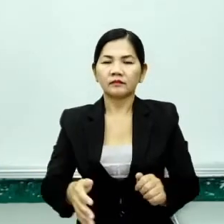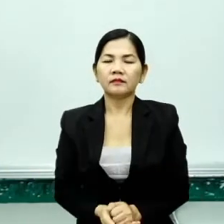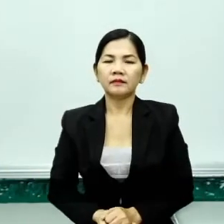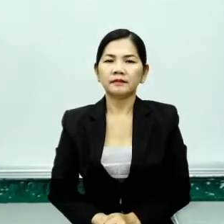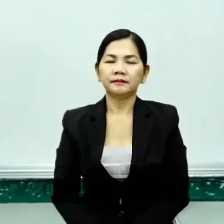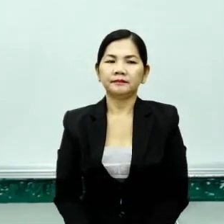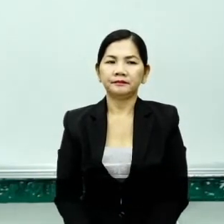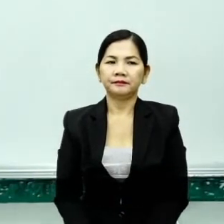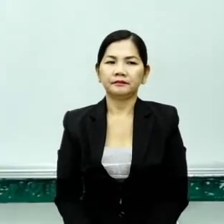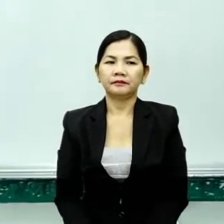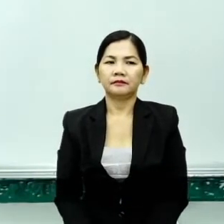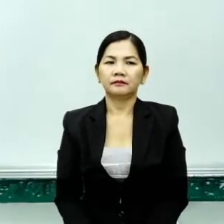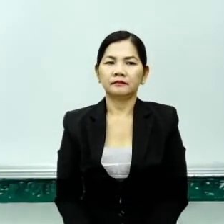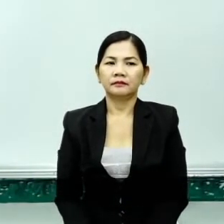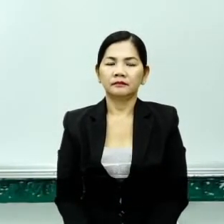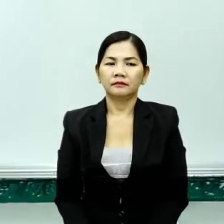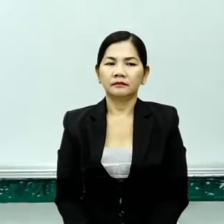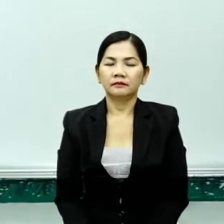nia